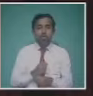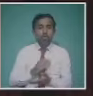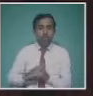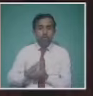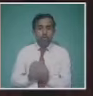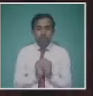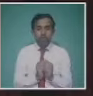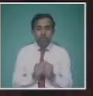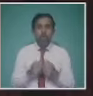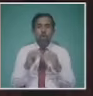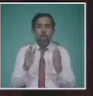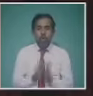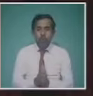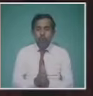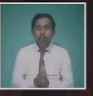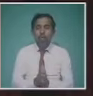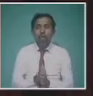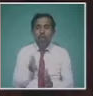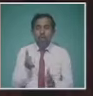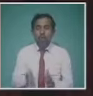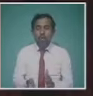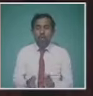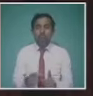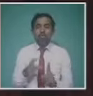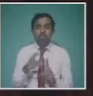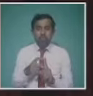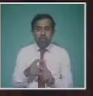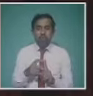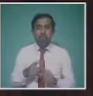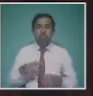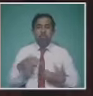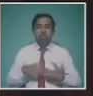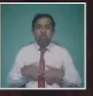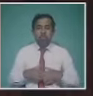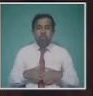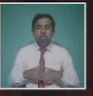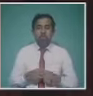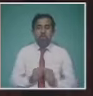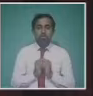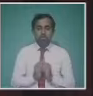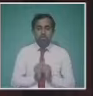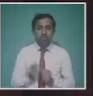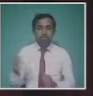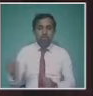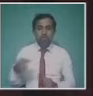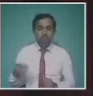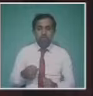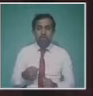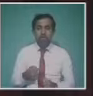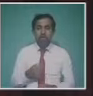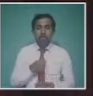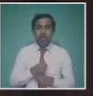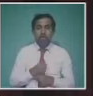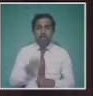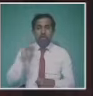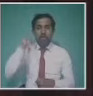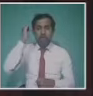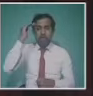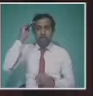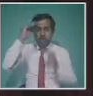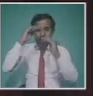නිහිතු සියලුම දෙනා අද බරපතල කඩාවැටීමකින් තමයි රාජ්‍ය සේවයේ ඉන්නේ ඉහළම රාජ්‍ය නිලධාරියා